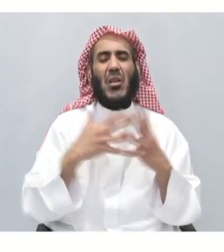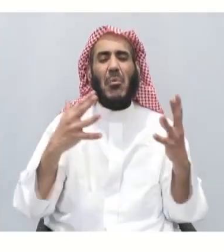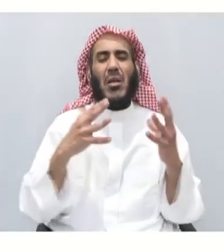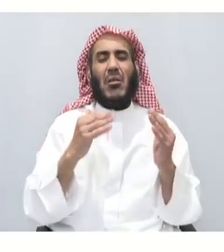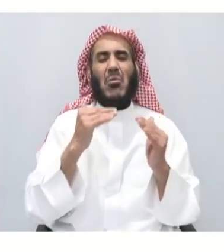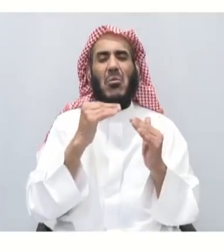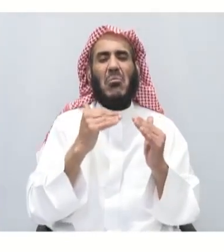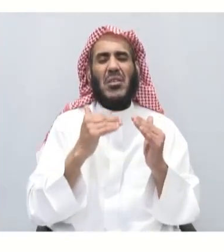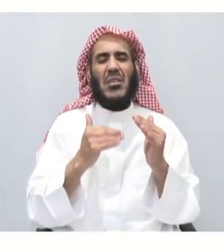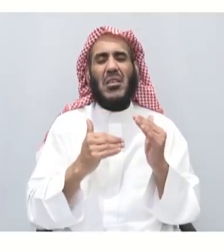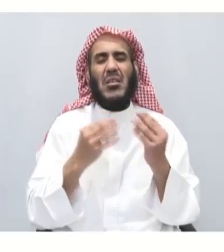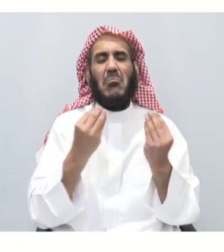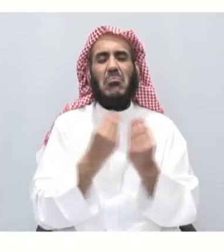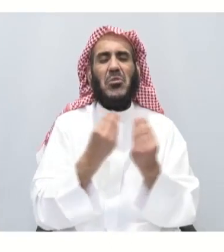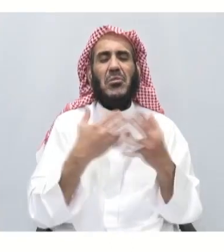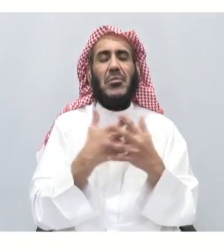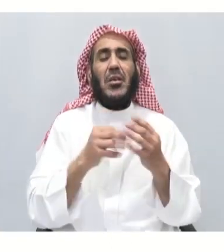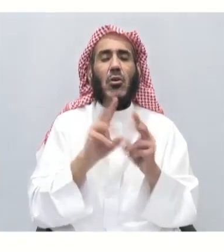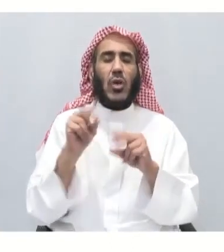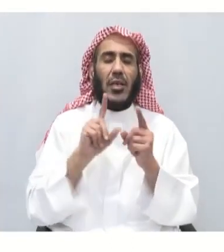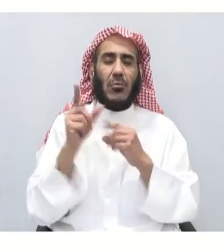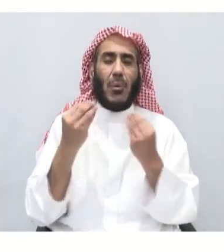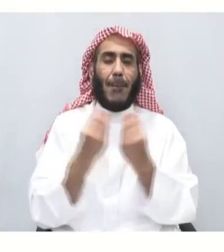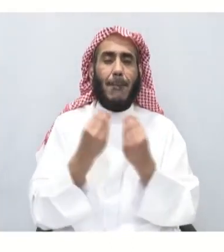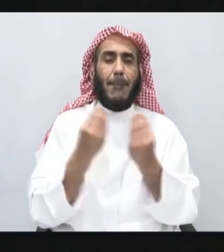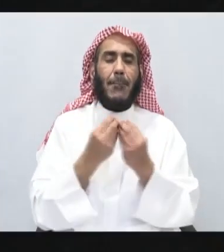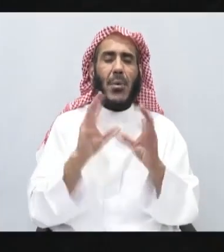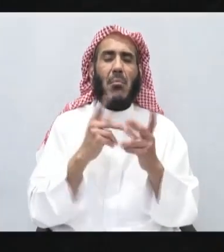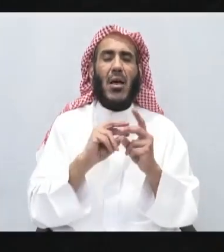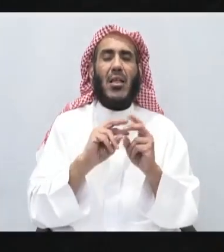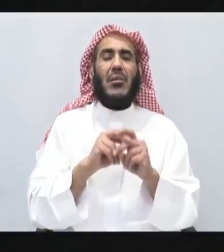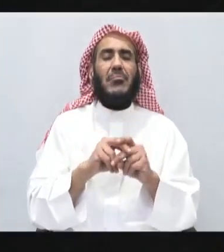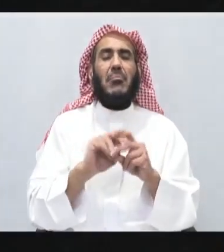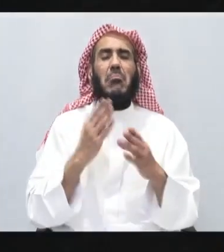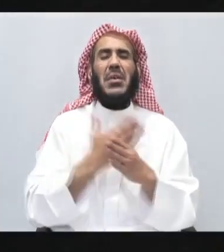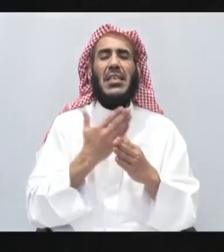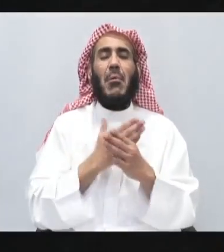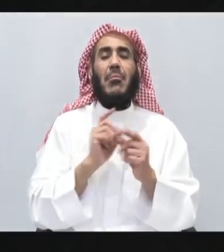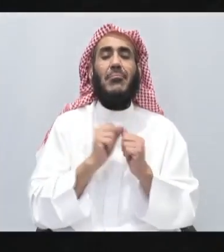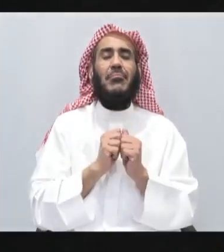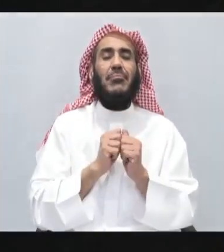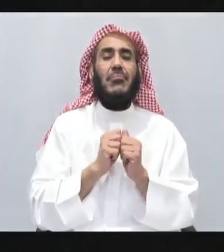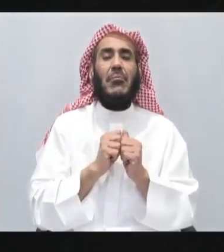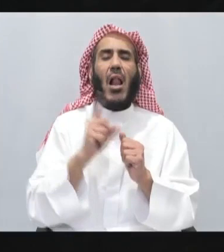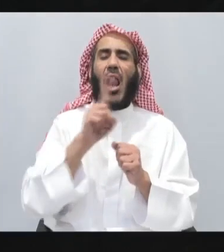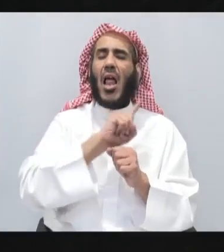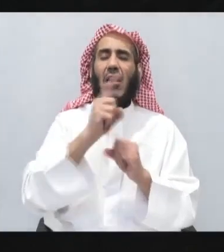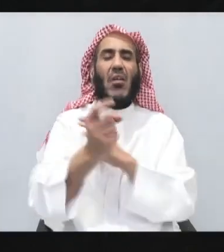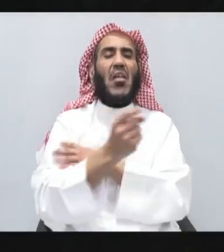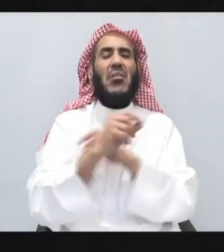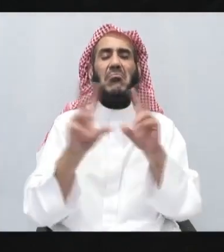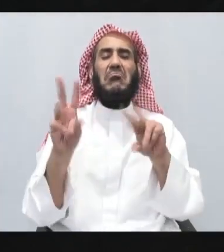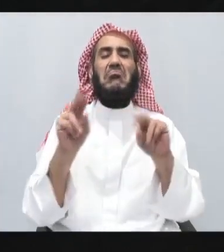ثم تبدا تندمج نشاهد سويا لماذا تختلف او ما السبب في ذلك لا تختلف